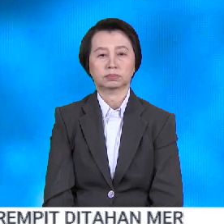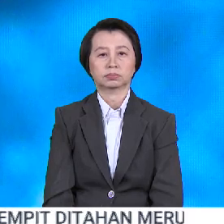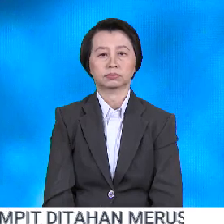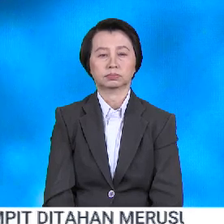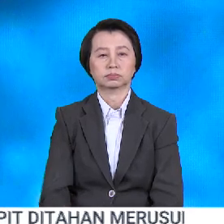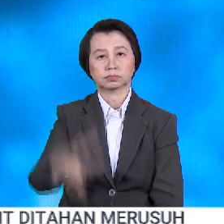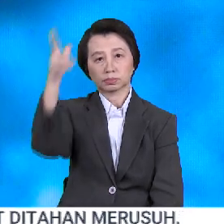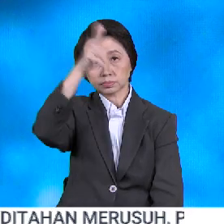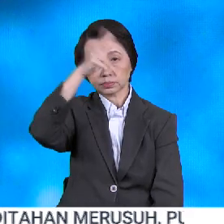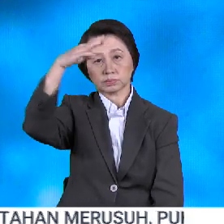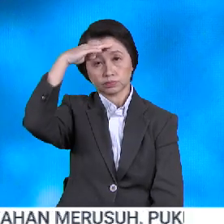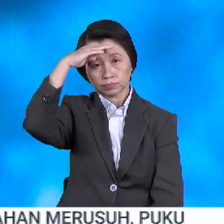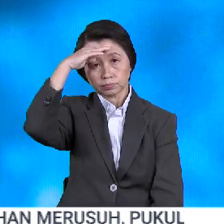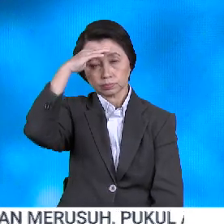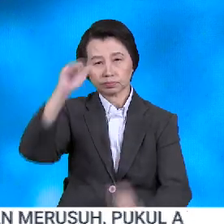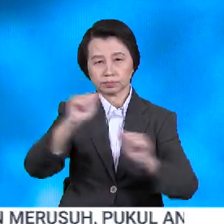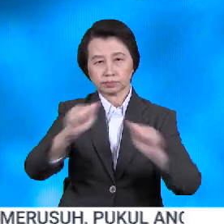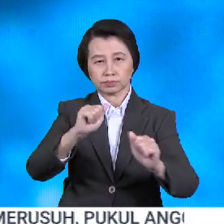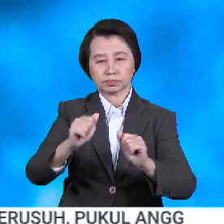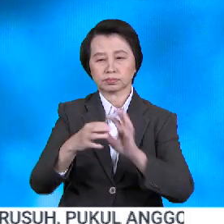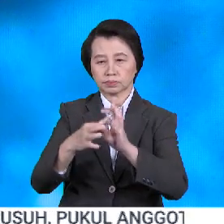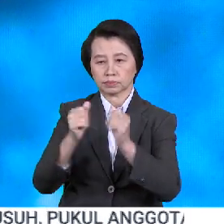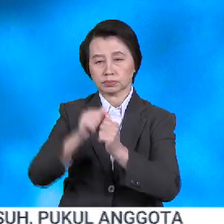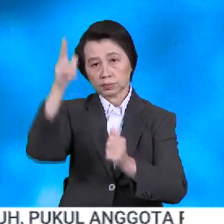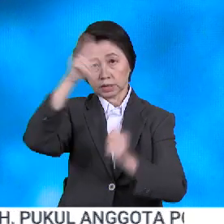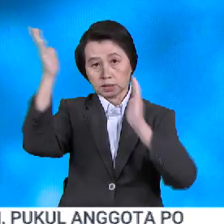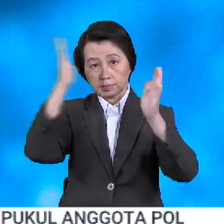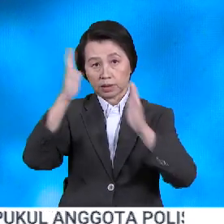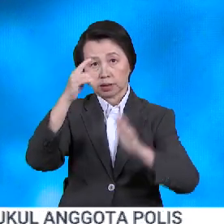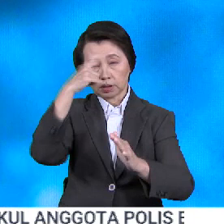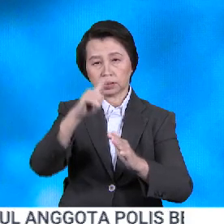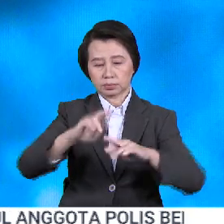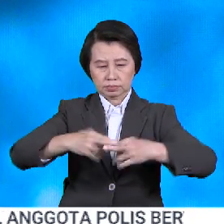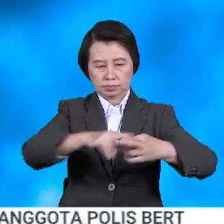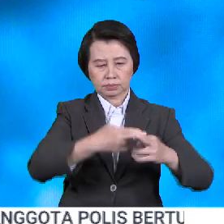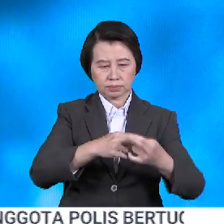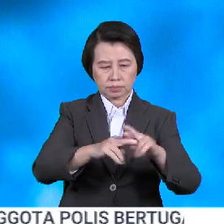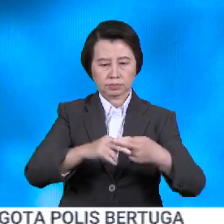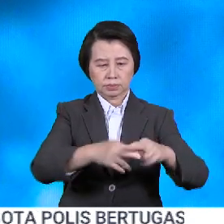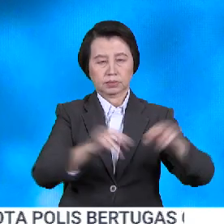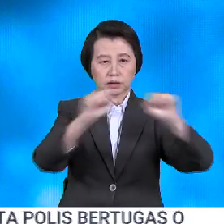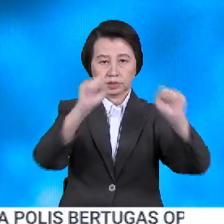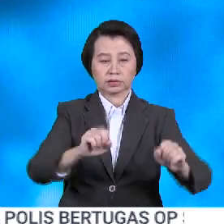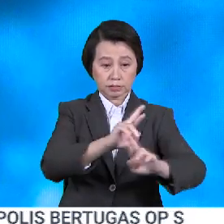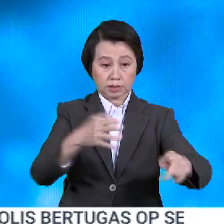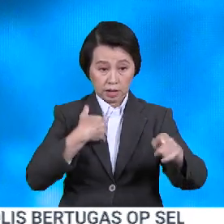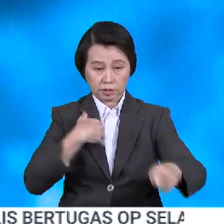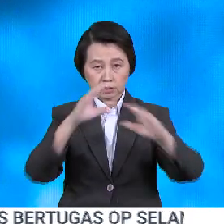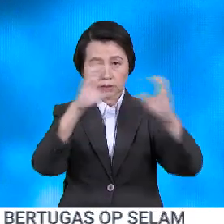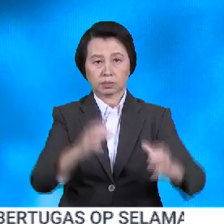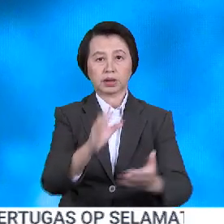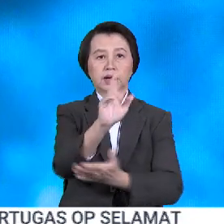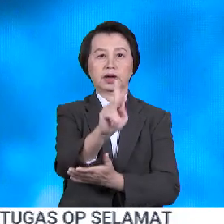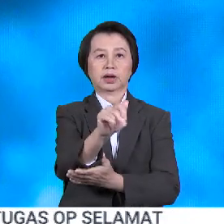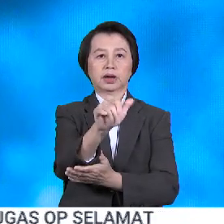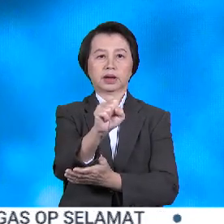kerajaan Johor pula mempergiat kerjasama dengan kerajaan persekutuan bagi menyelenggara dan membaiki sistem sejuk ada di Kompleks custom